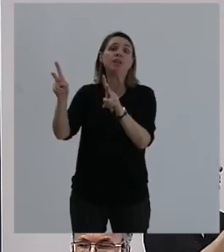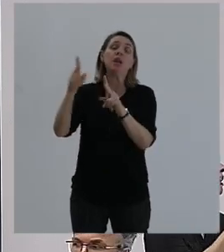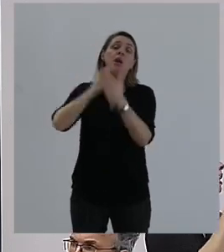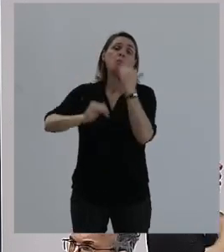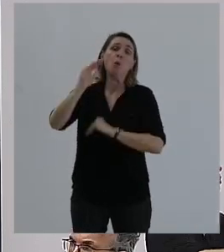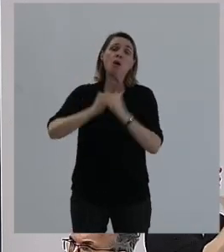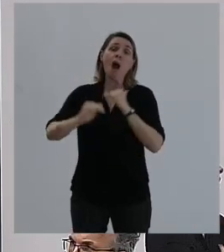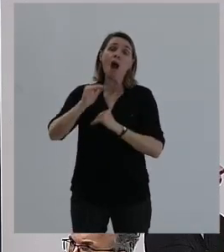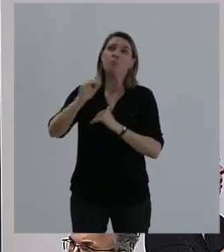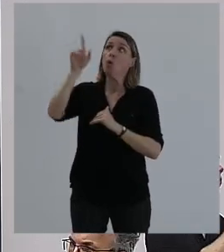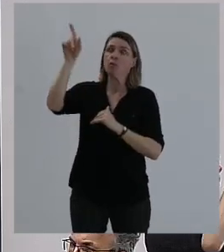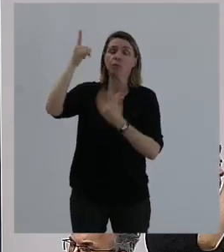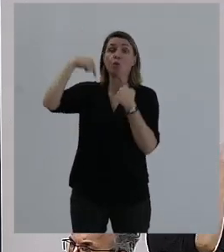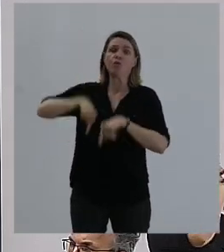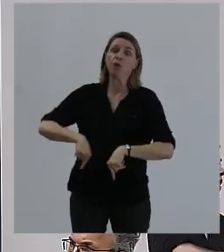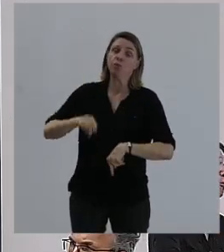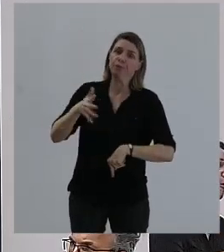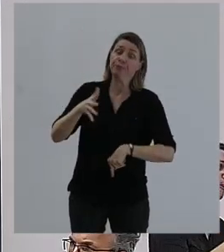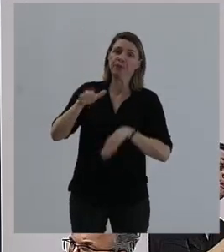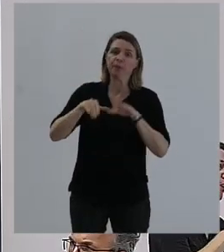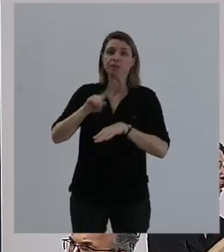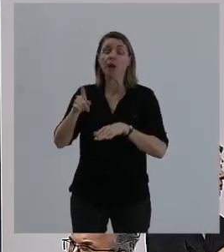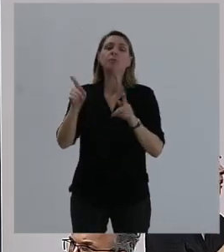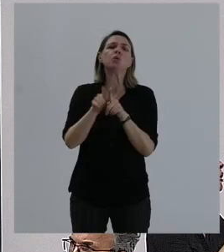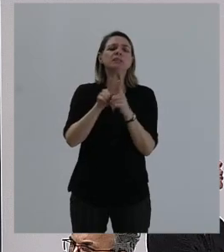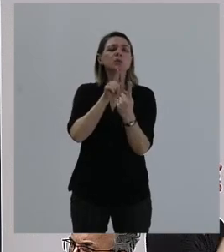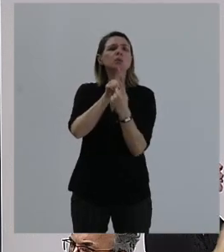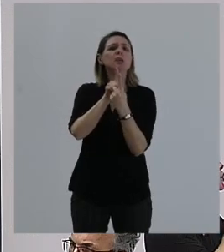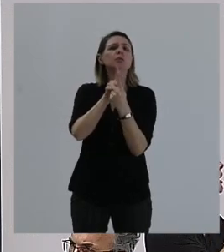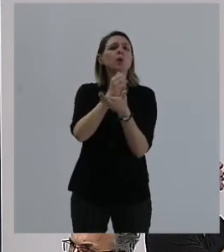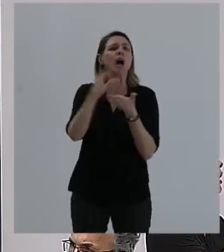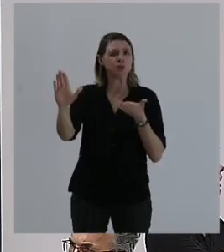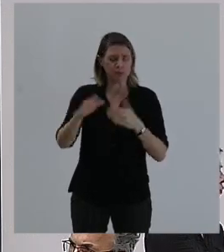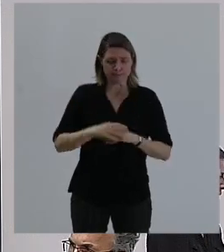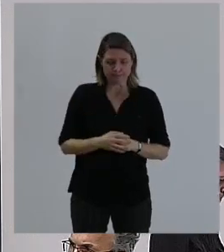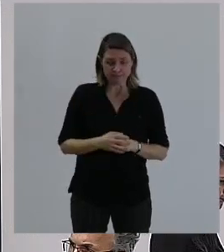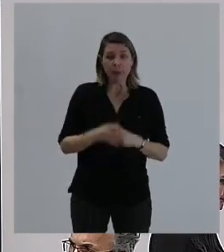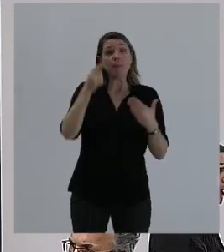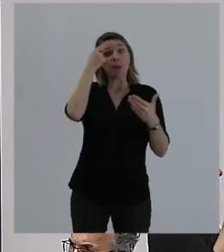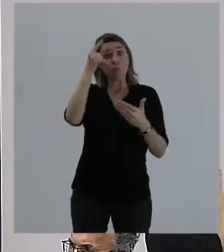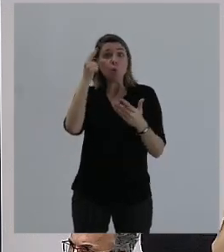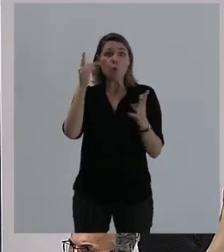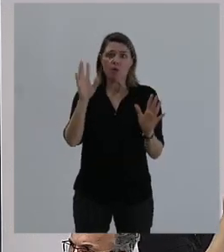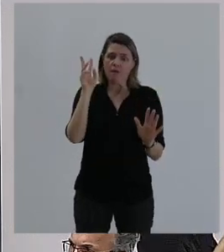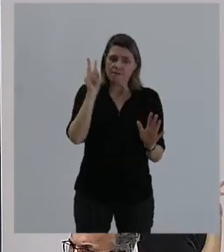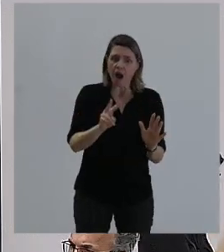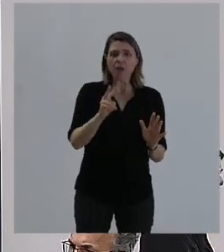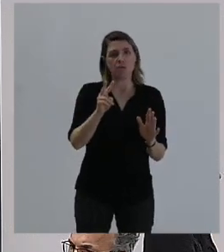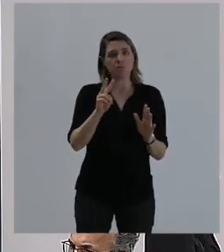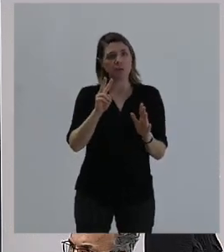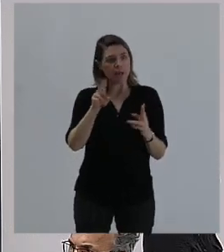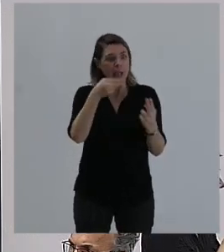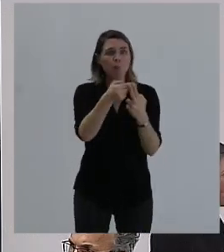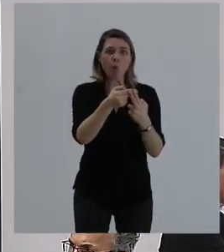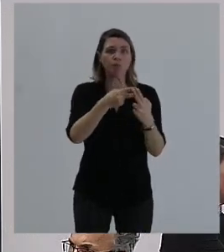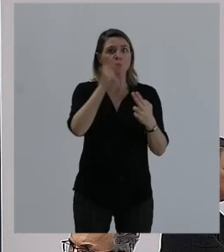très bien que le gouvernement a proposé des 8 consultations gratuites. Mais en tout cas, pour mieux mailler et répondre beaucoup plus vite, parce que